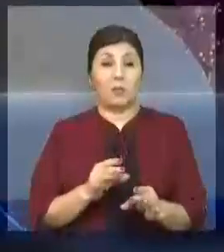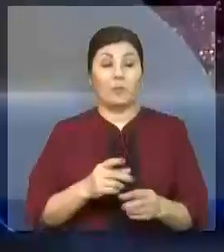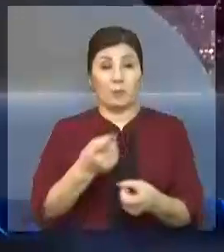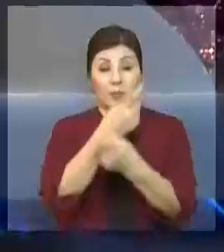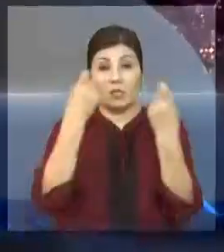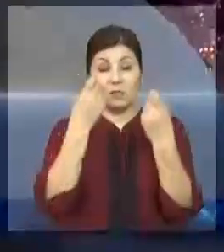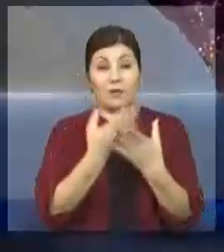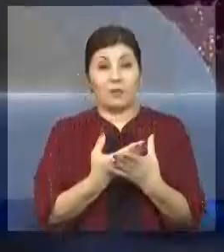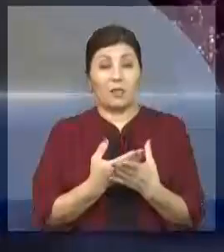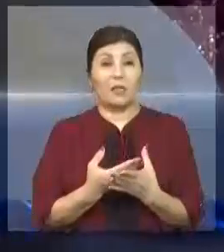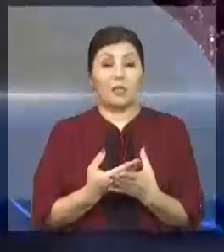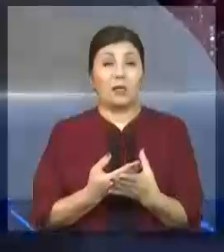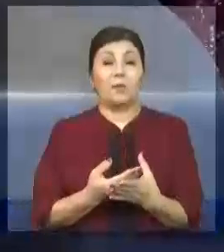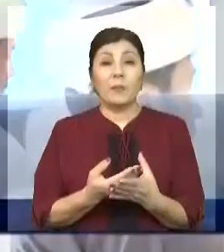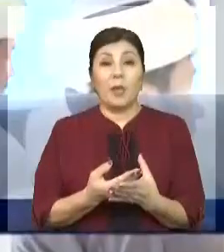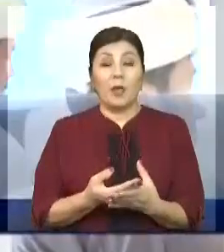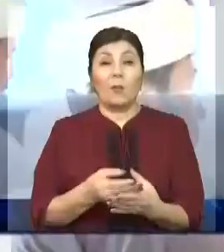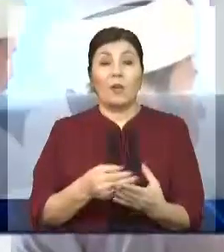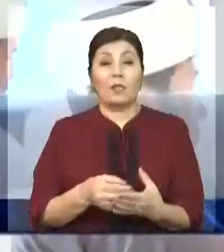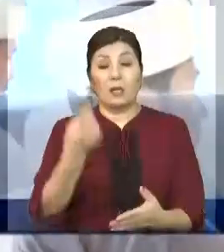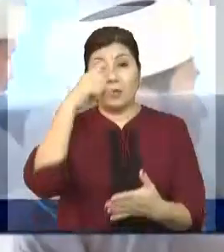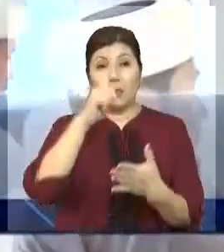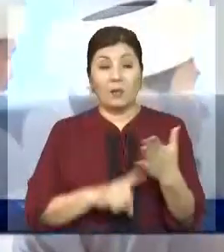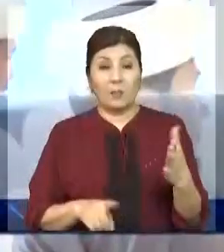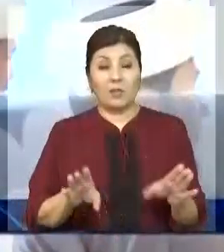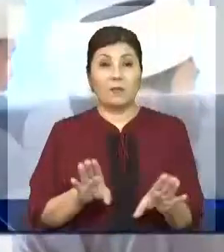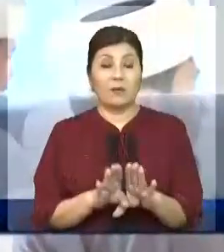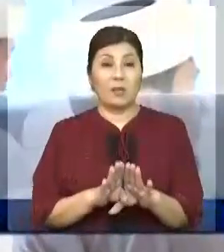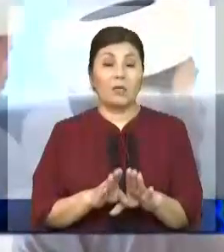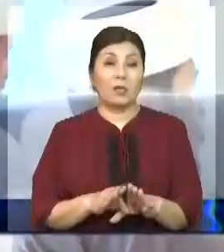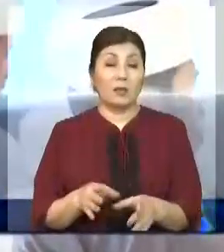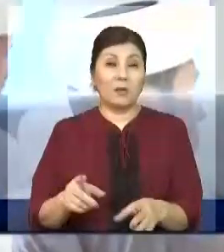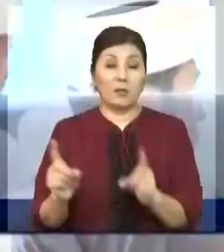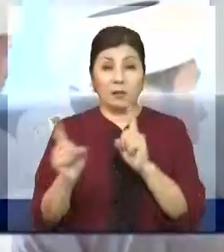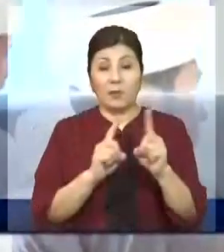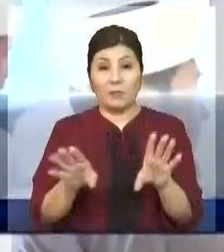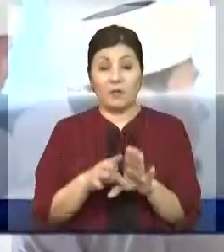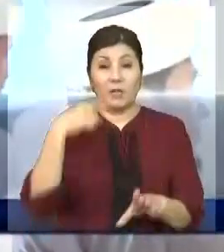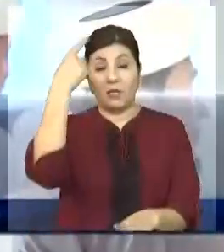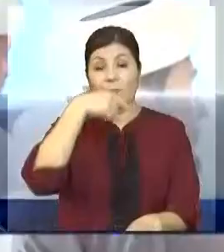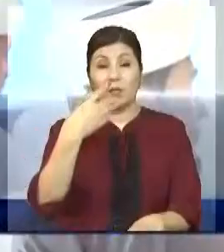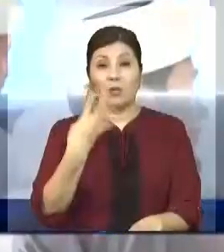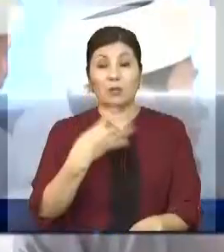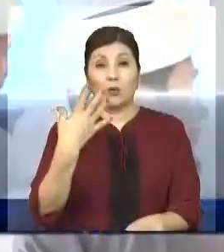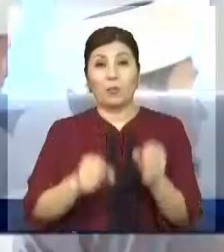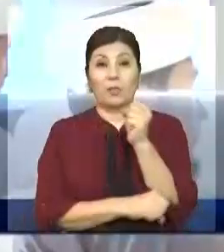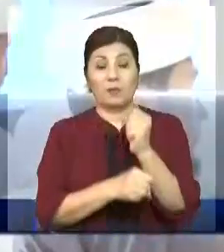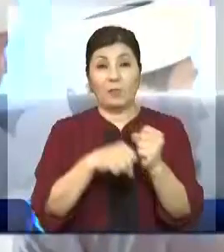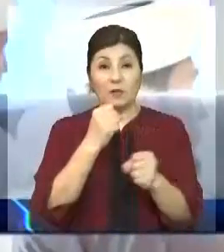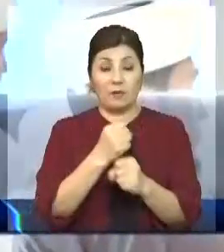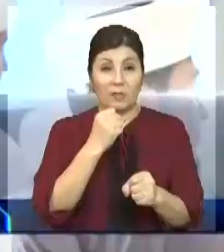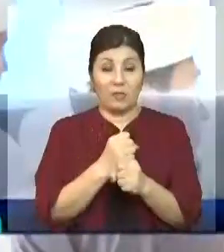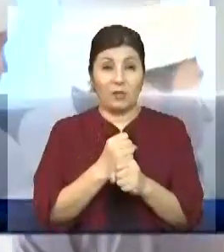информирование и объяснение вопросов религии, как на общих собраниях, так и лично. На сегодняшний день в городе работает 45 специалистов, есть